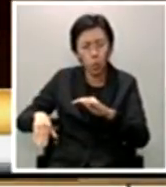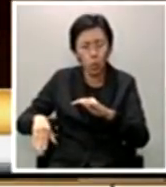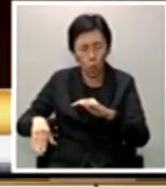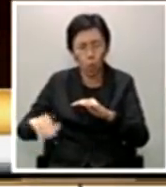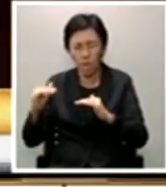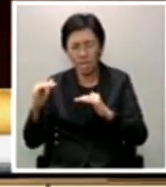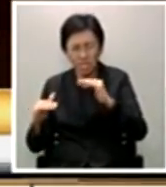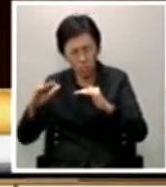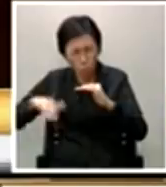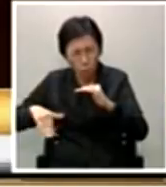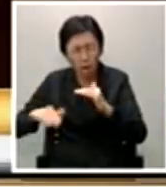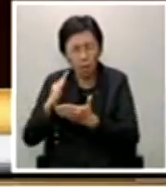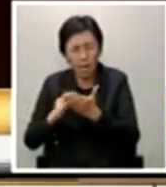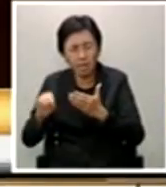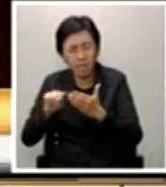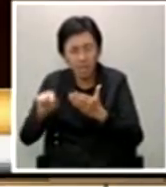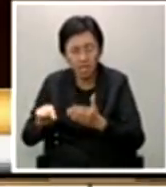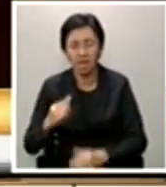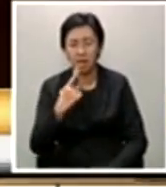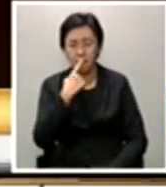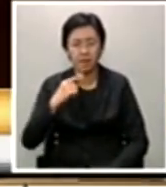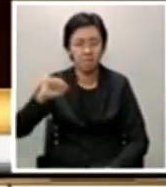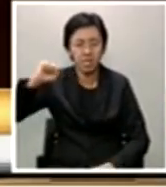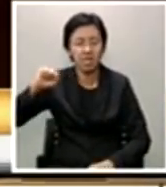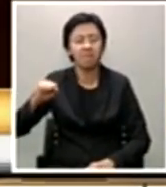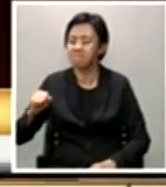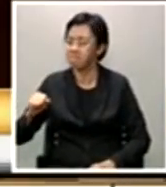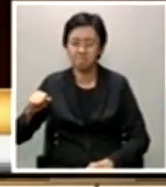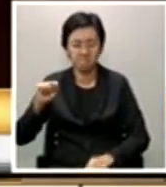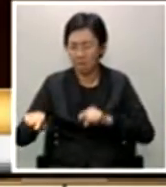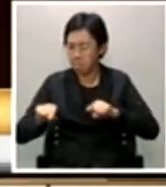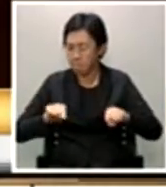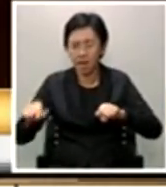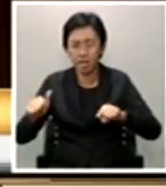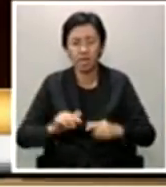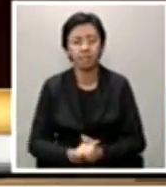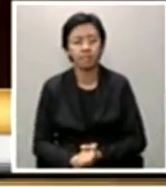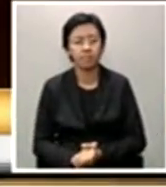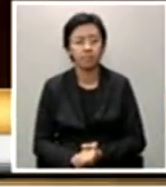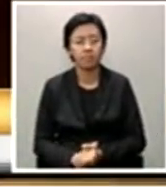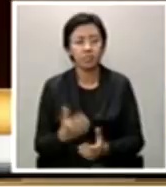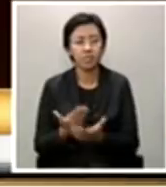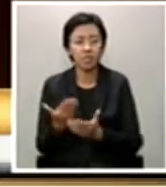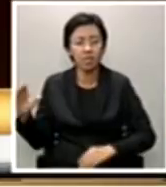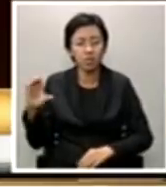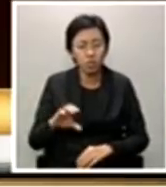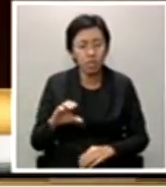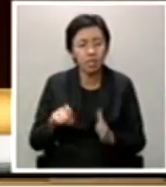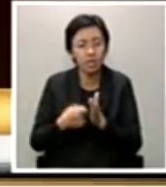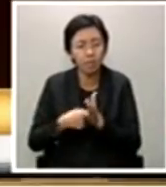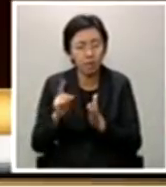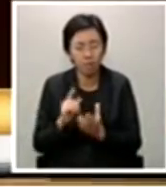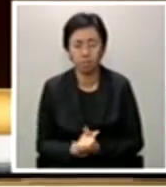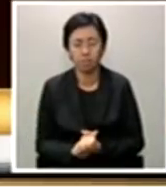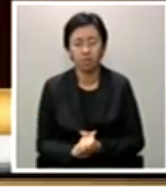ขาเป็นคอมมิวนิสต์ชี้ม้าเป็นม้าชี้นกเป็นนกเราไม่ใช่ว่าเข้ามาลงทุนกับเราเนี่ยไม่ใช่เพราะว่าเ